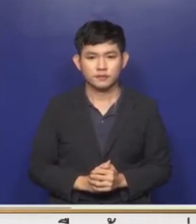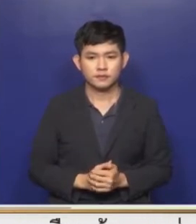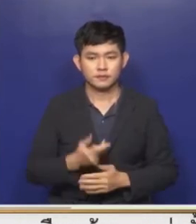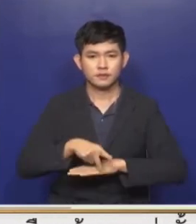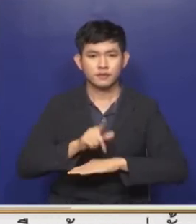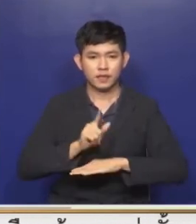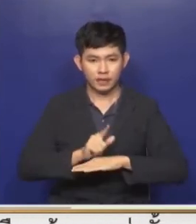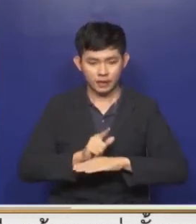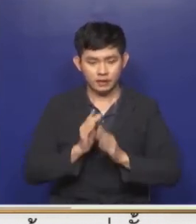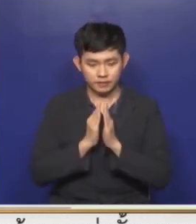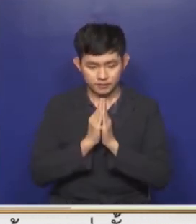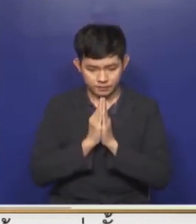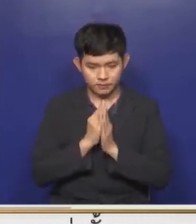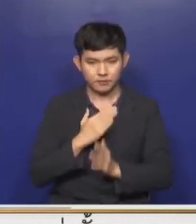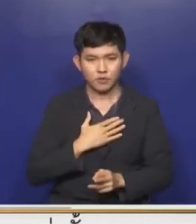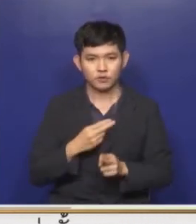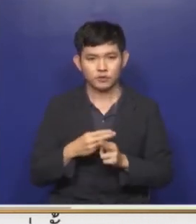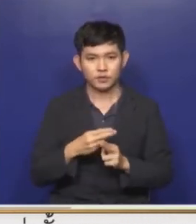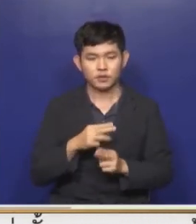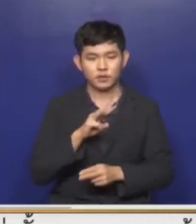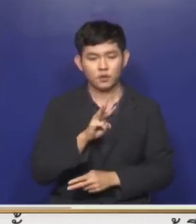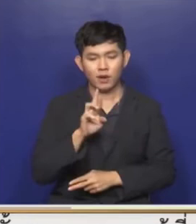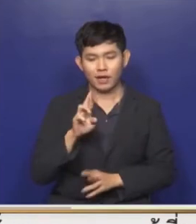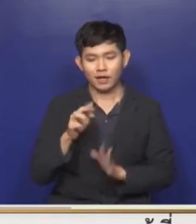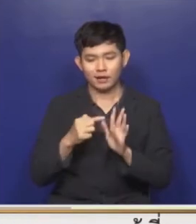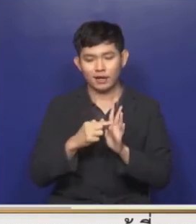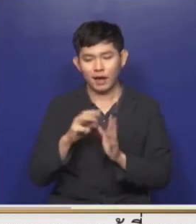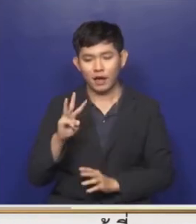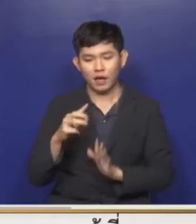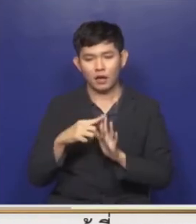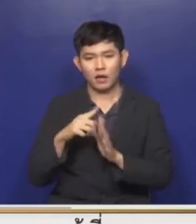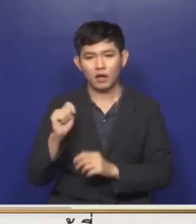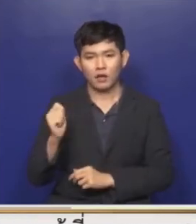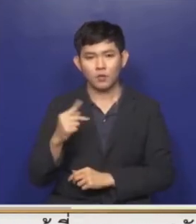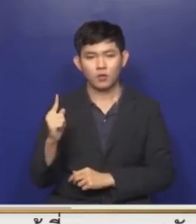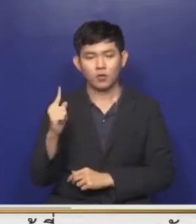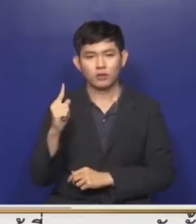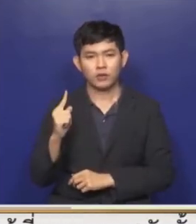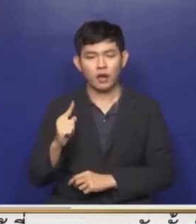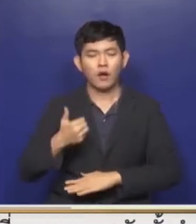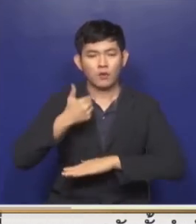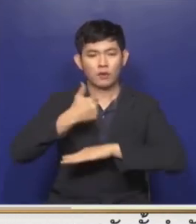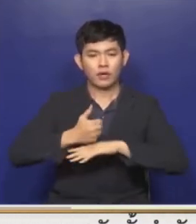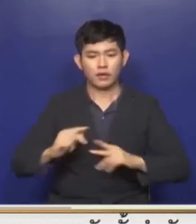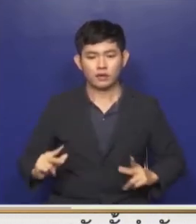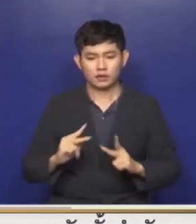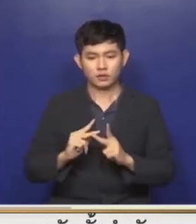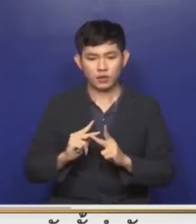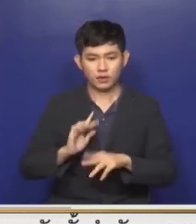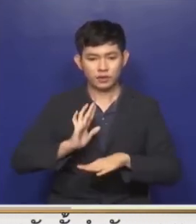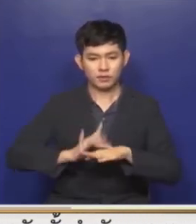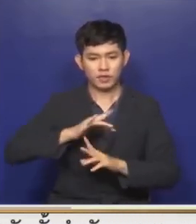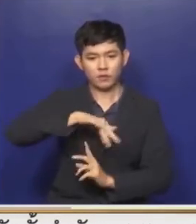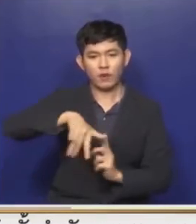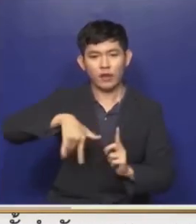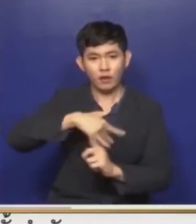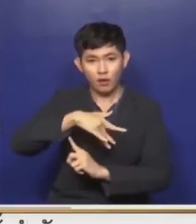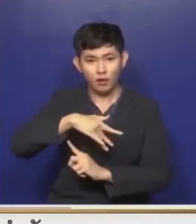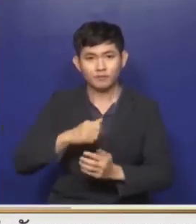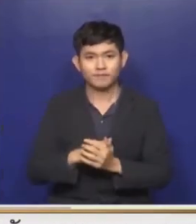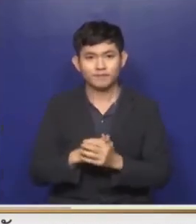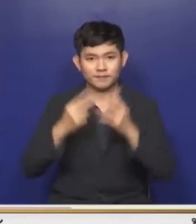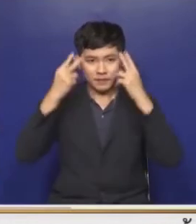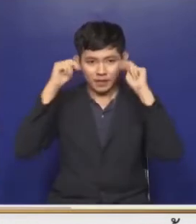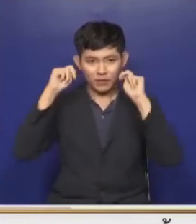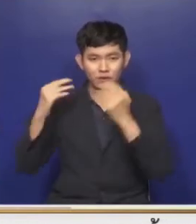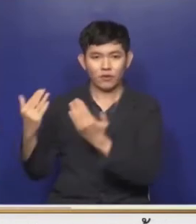กบรทประทนทขรบครับผมวาวุษยรรษาอาชานำตรีว่าการกระสวงัพยากรษัธสตและส่งแวดล้อมได้รับบหมายจากพนธ